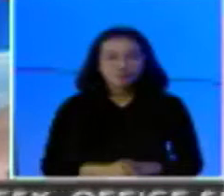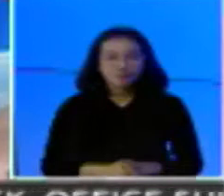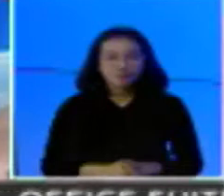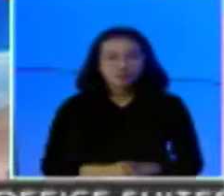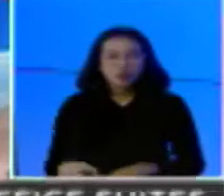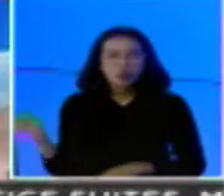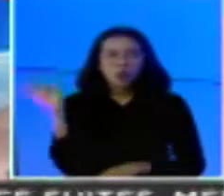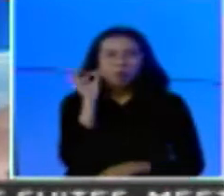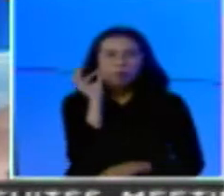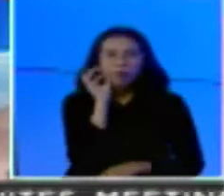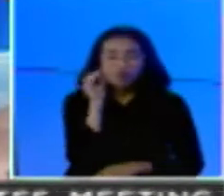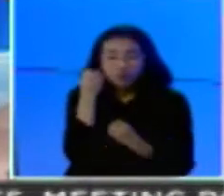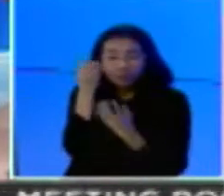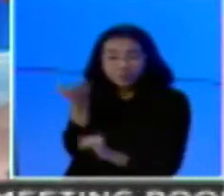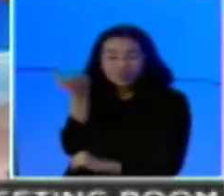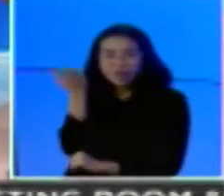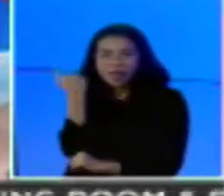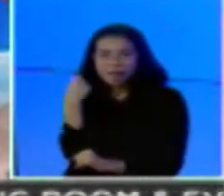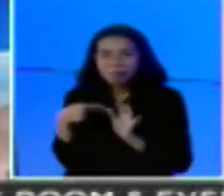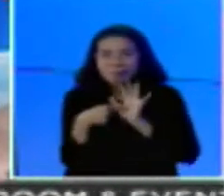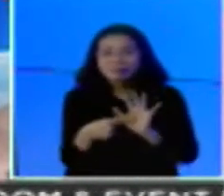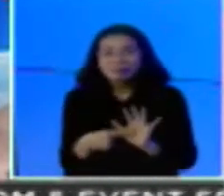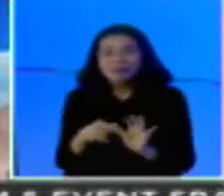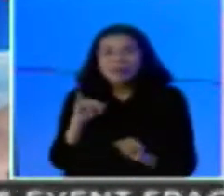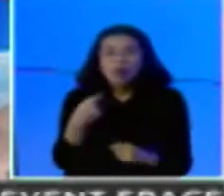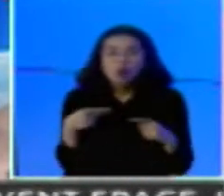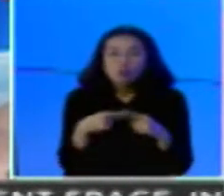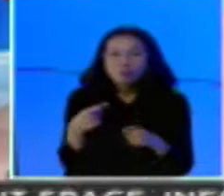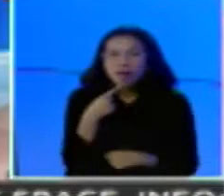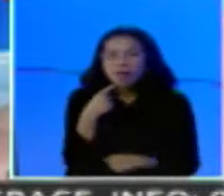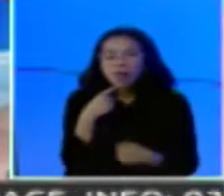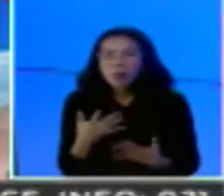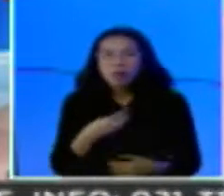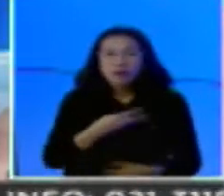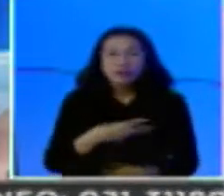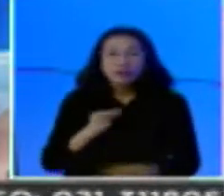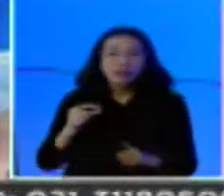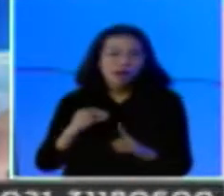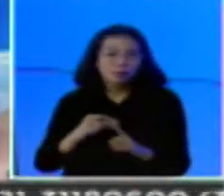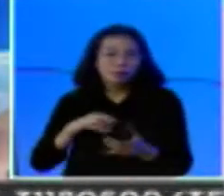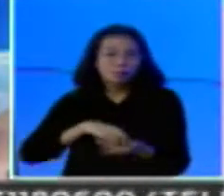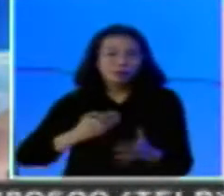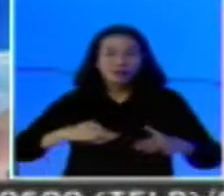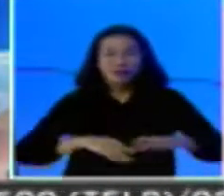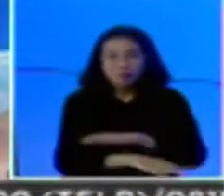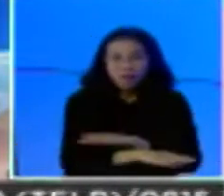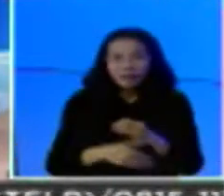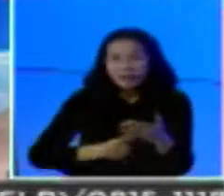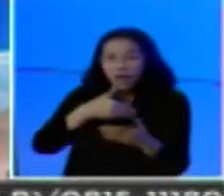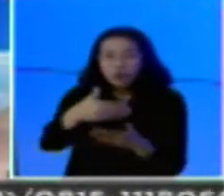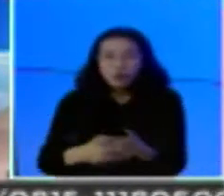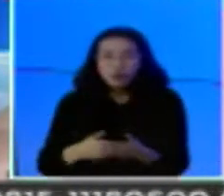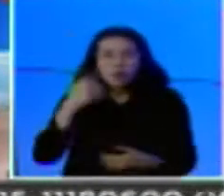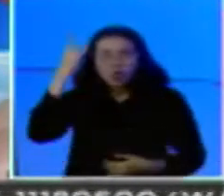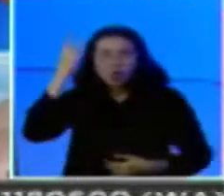Kami mohon maaf pemirsa, informasi yang baru saja kami sampaikan adalah terkait wacana IRP di Kalimalang. Kita beralih ke informasi selanjutnya. Para